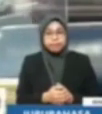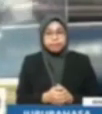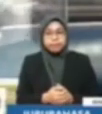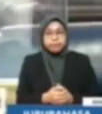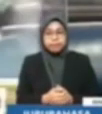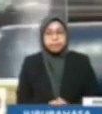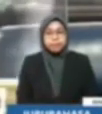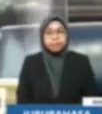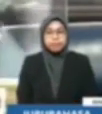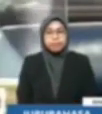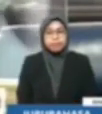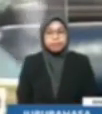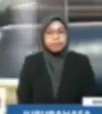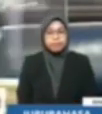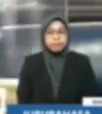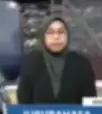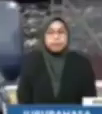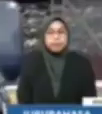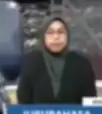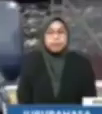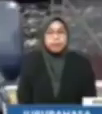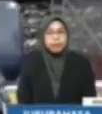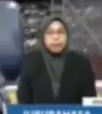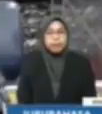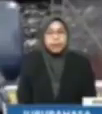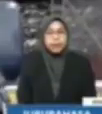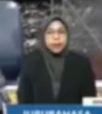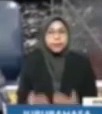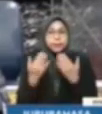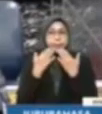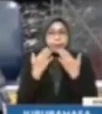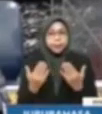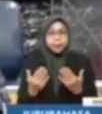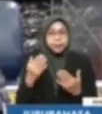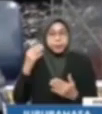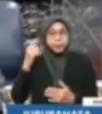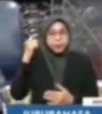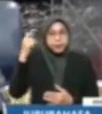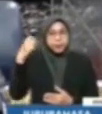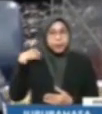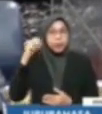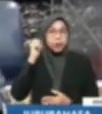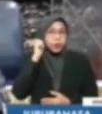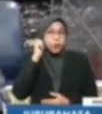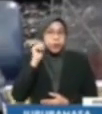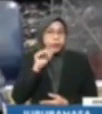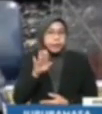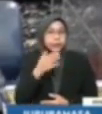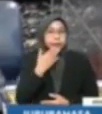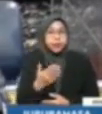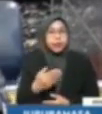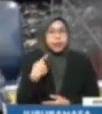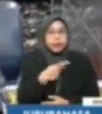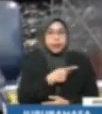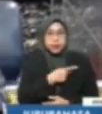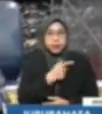mediator? Terima kasih. Terima kasih, Subang. Sila. Terima kasih, Tuan Pengerusi. Terima kasih, Subang. Kita,